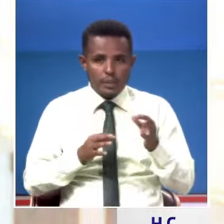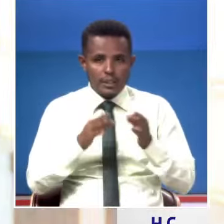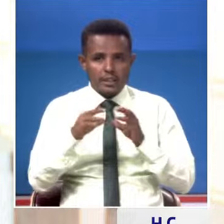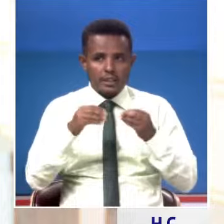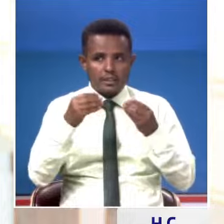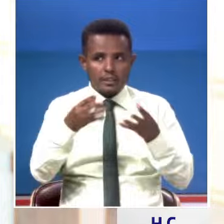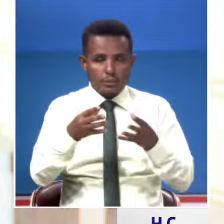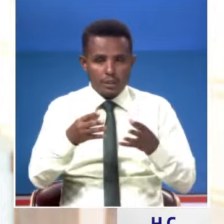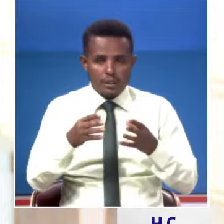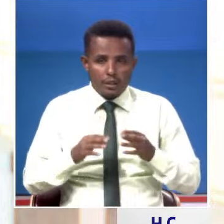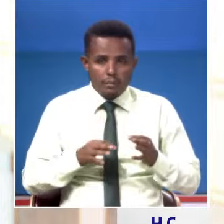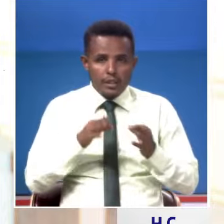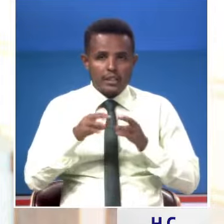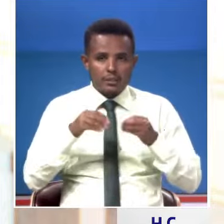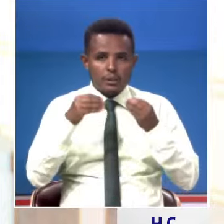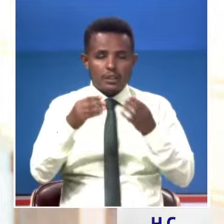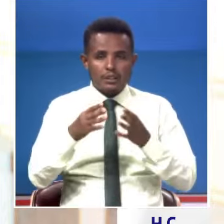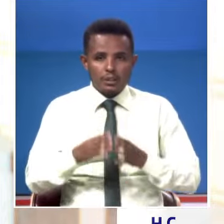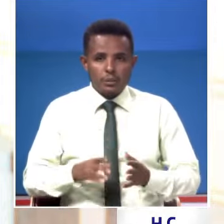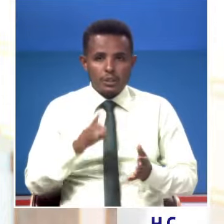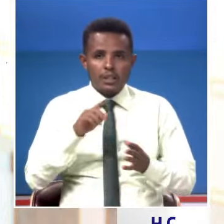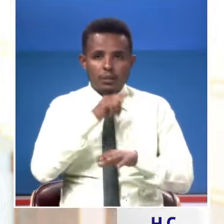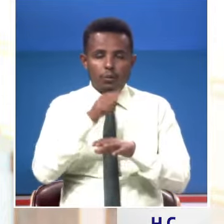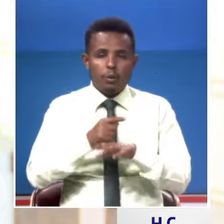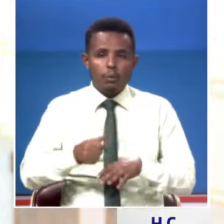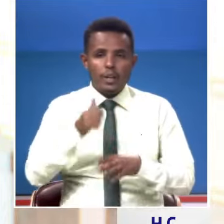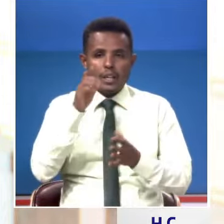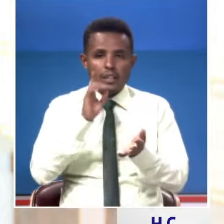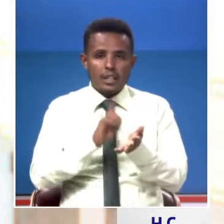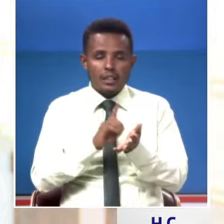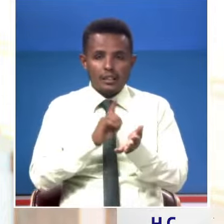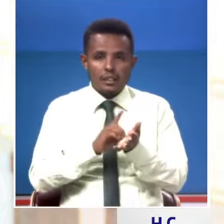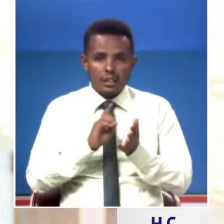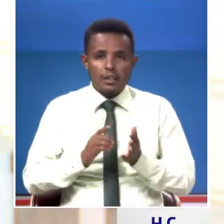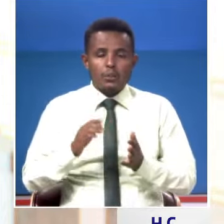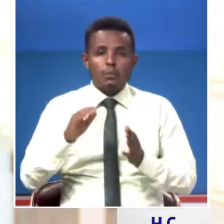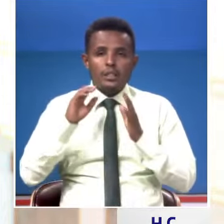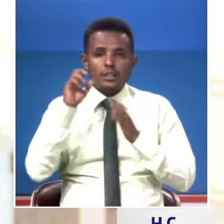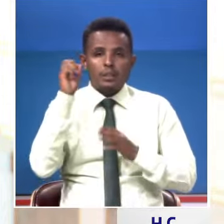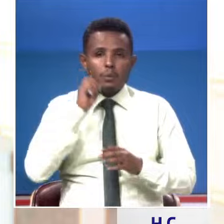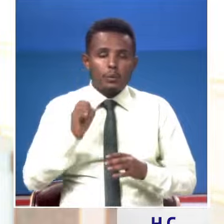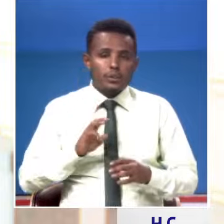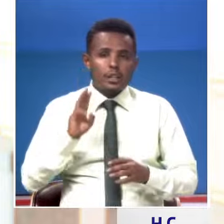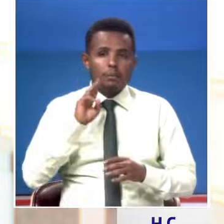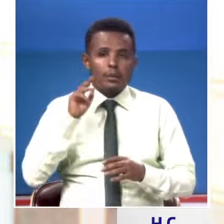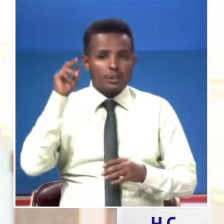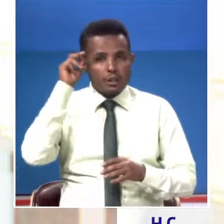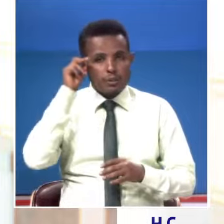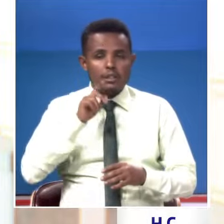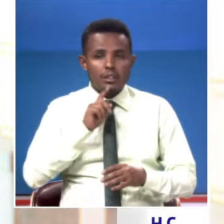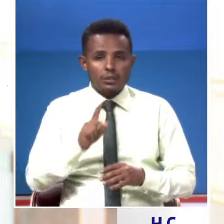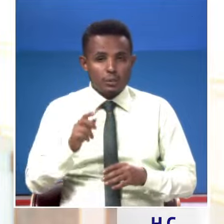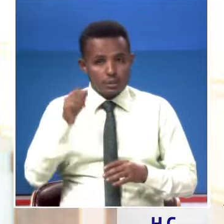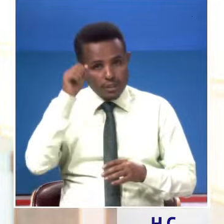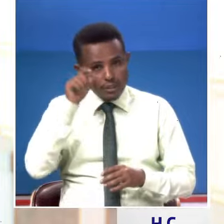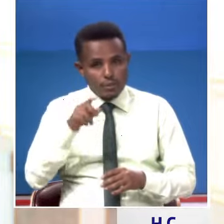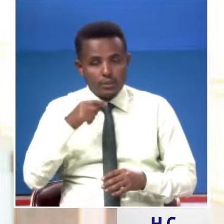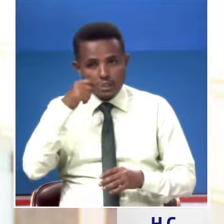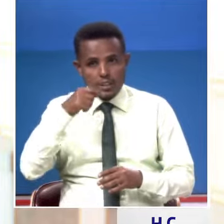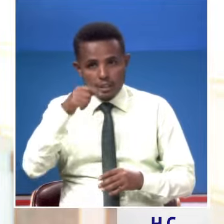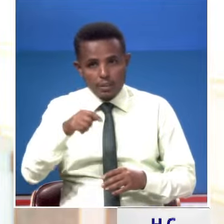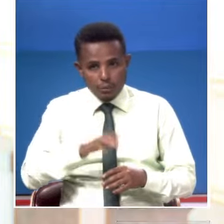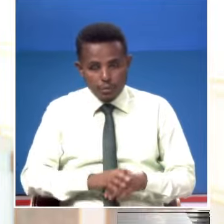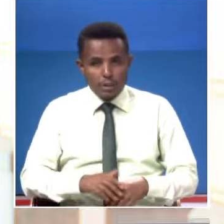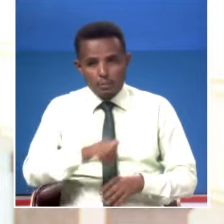የሰጡት የተቋሙ ዋና ዳይሬክተር ወይዘሮ ሰላማዊት ዳዊት ናቸው። እሳቸው እንደተናገሩት በኢትዮጵያ ውስጥ እንግዲህ በህጋዊም